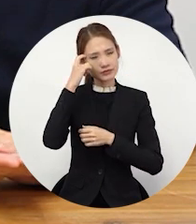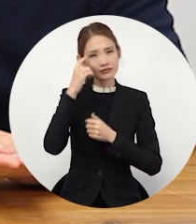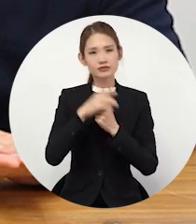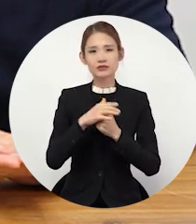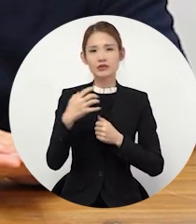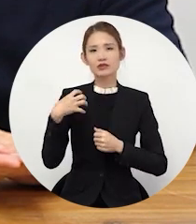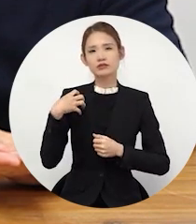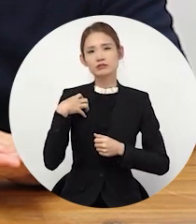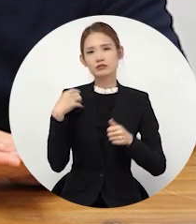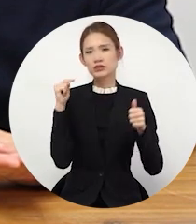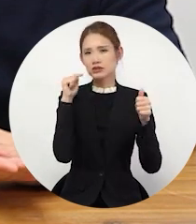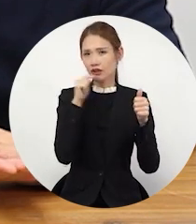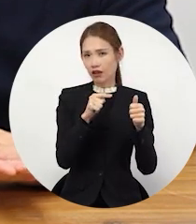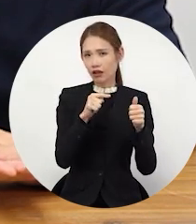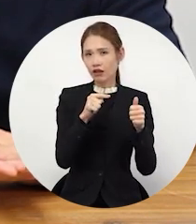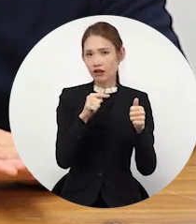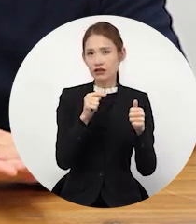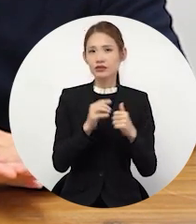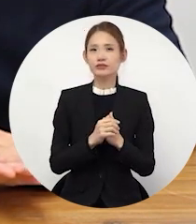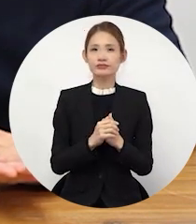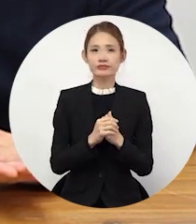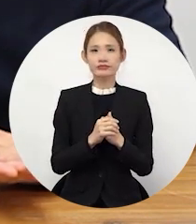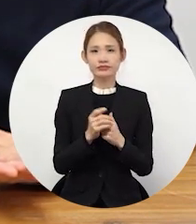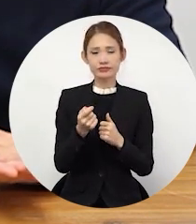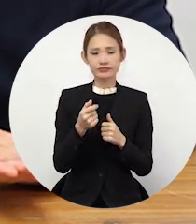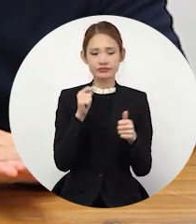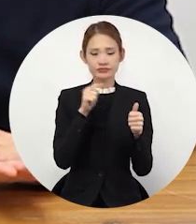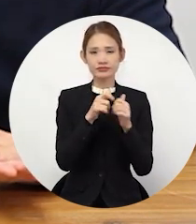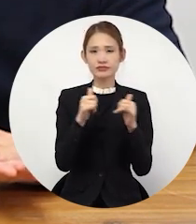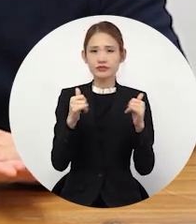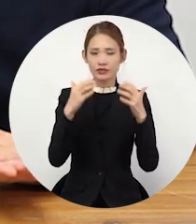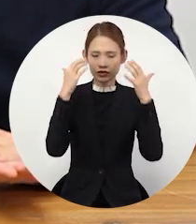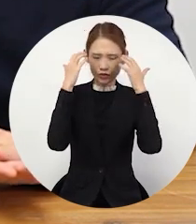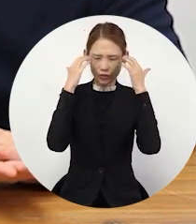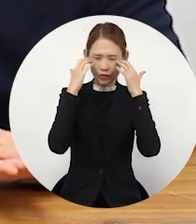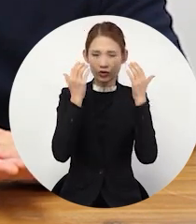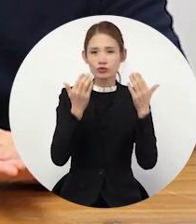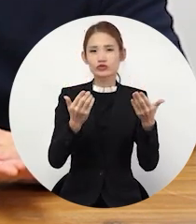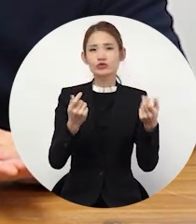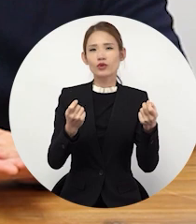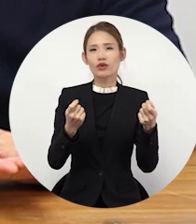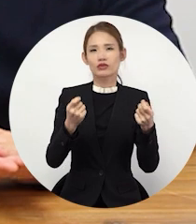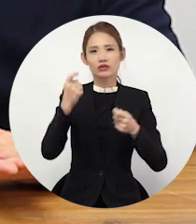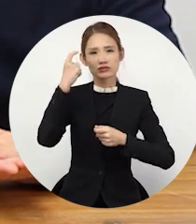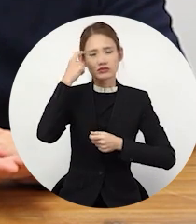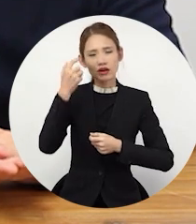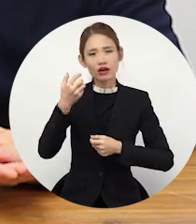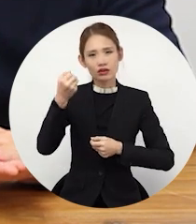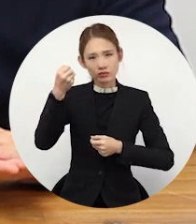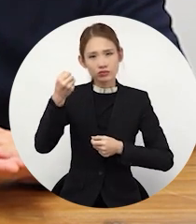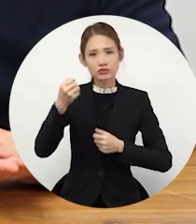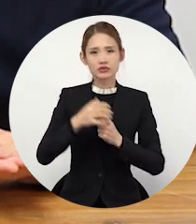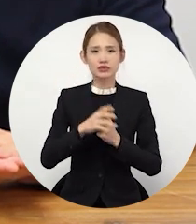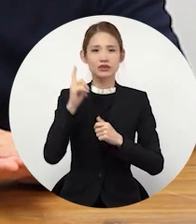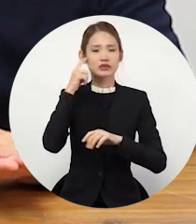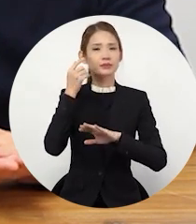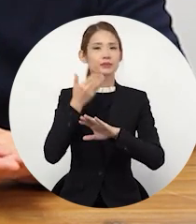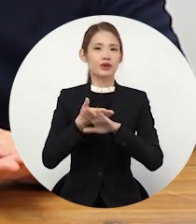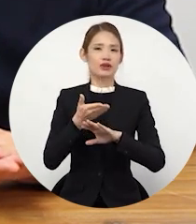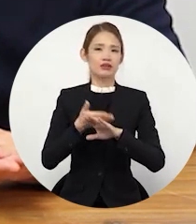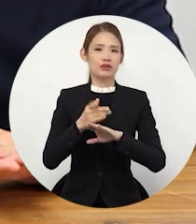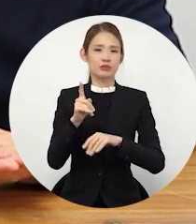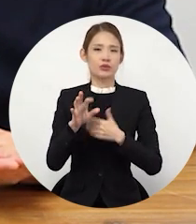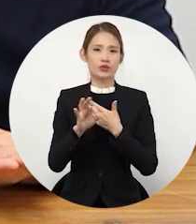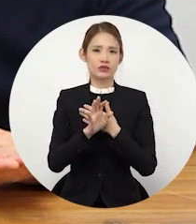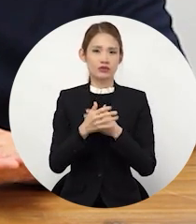생각하기에 내가 이걸 무리하게 시키는 것이 좀 이 사람에게 고통스럽지 않을까라는 생각을 가지실 수도 있고, 맞아.